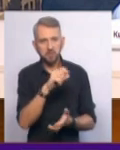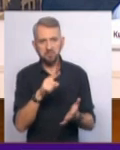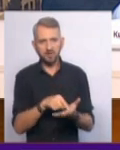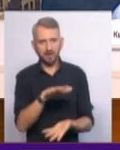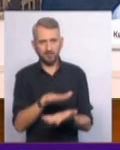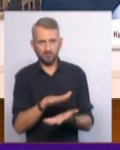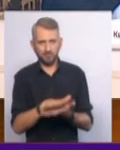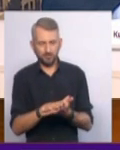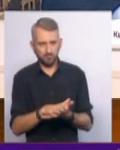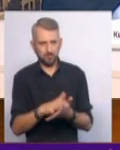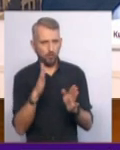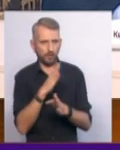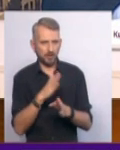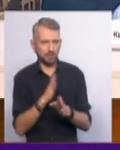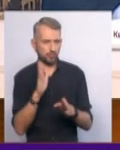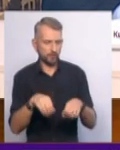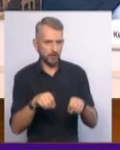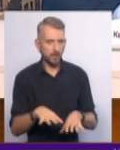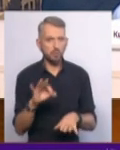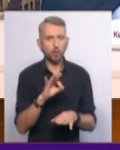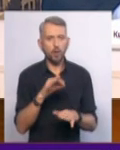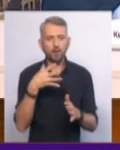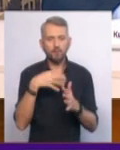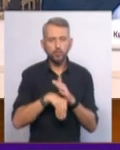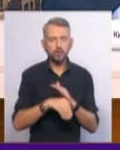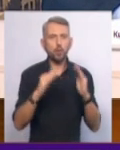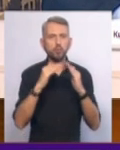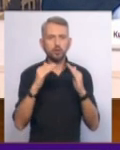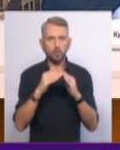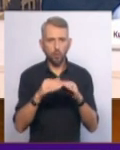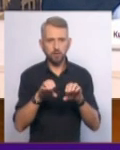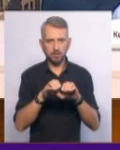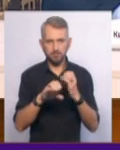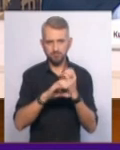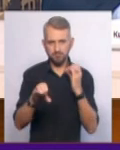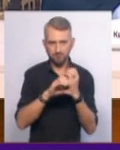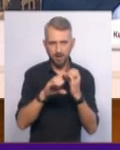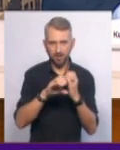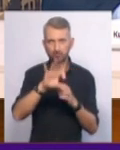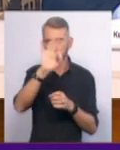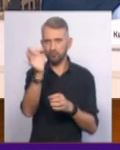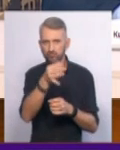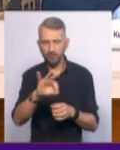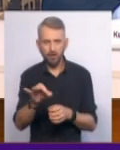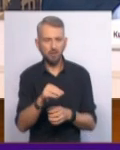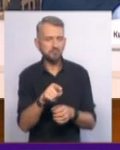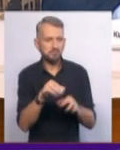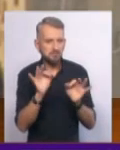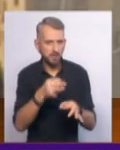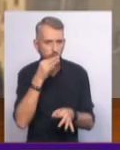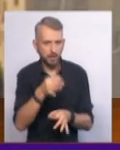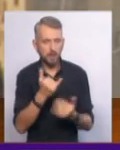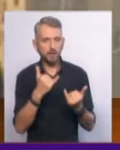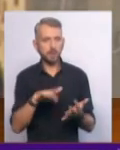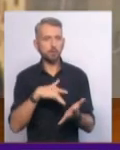загазованістю зможемо вирішити. З приводу внутрішньобудинкових мереж, абсолютно правильно мешканка сказала, і зараз міською